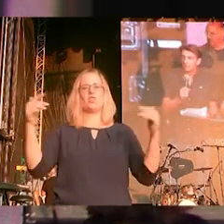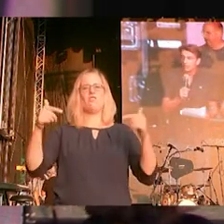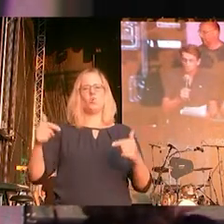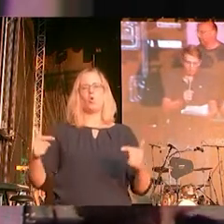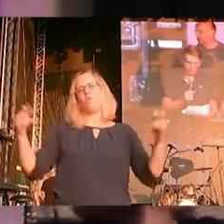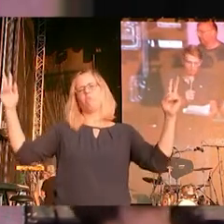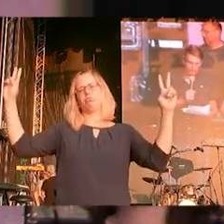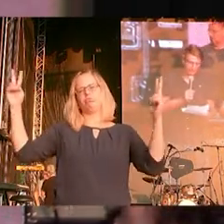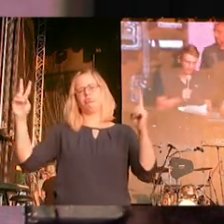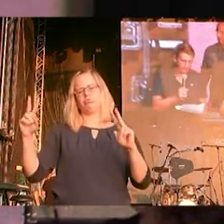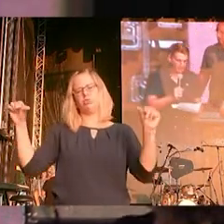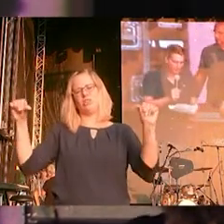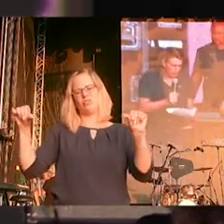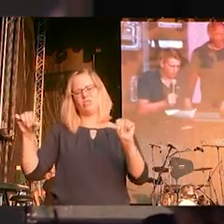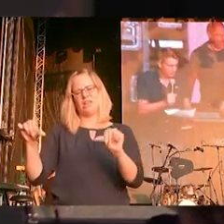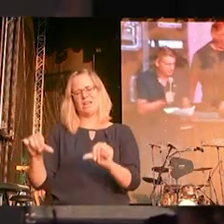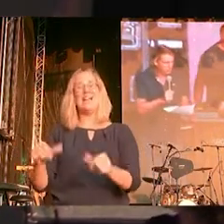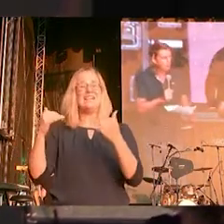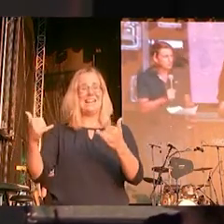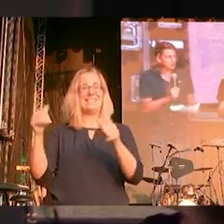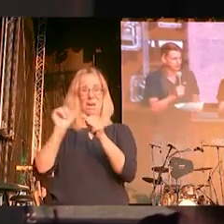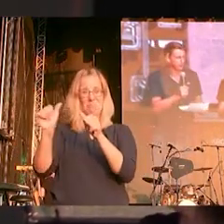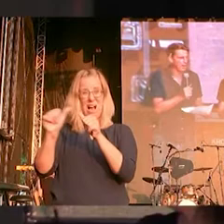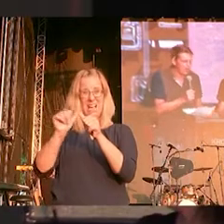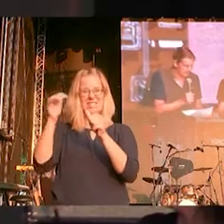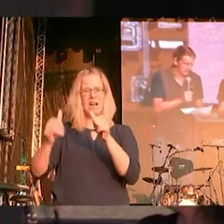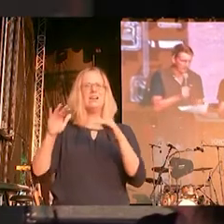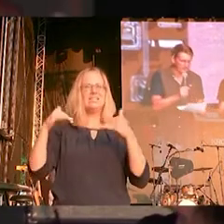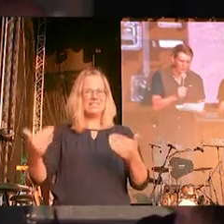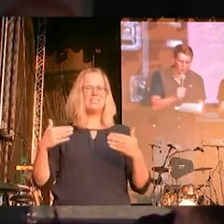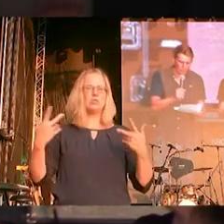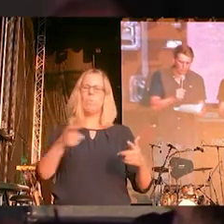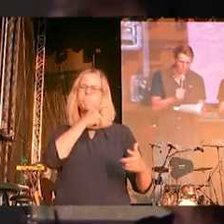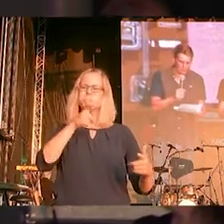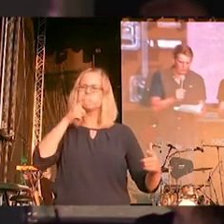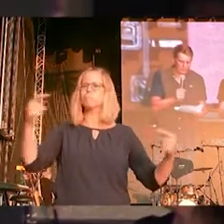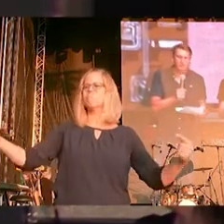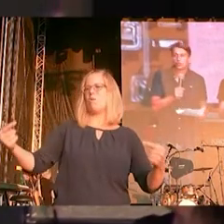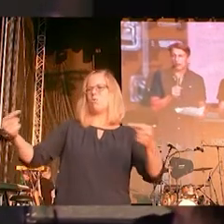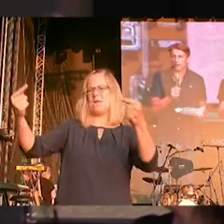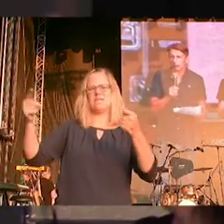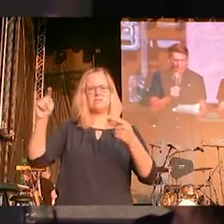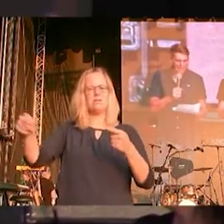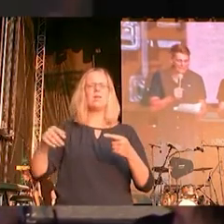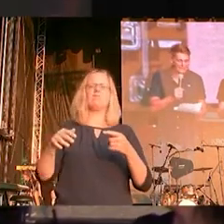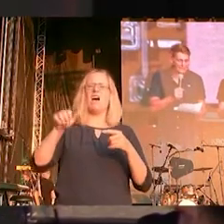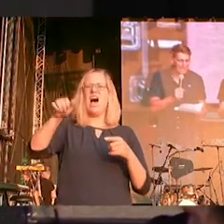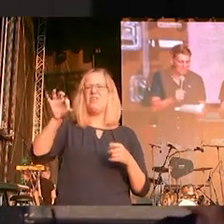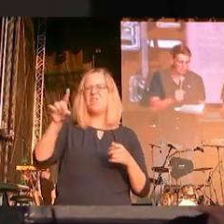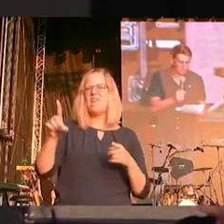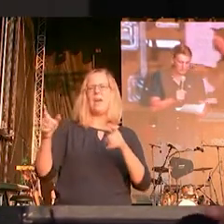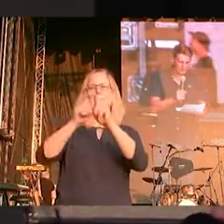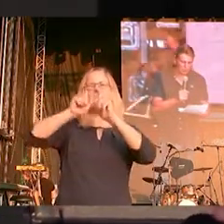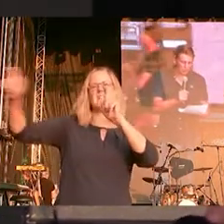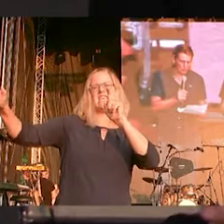diesem Strukturenmangel profitieren nun Populisten von AfD, Pegida und Co. Die Schaffung einer